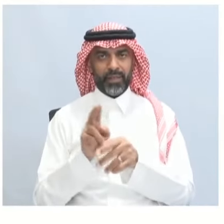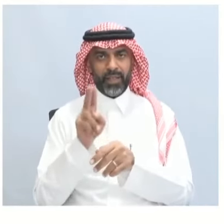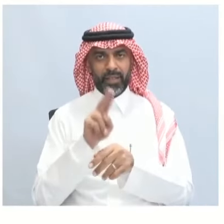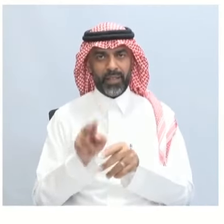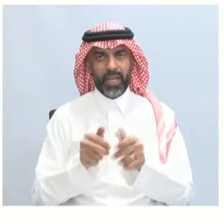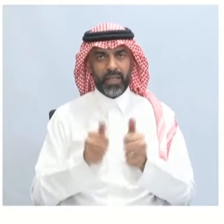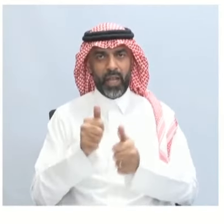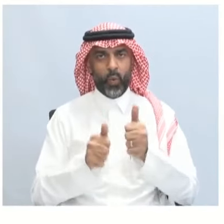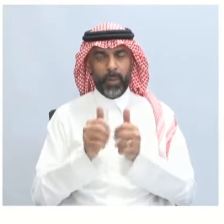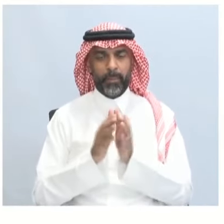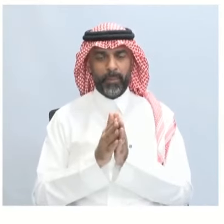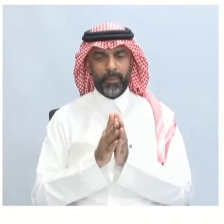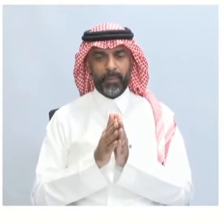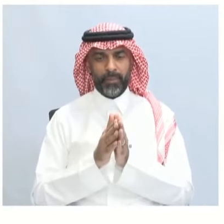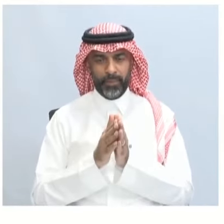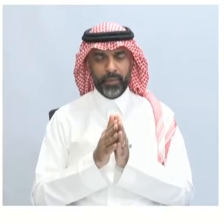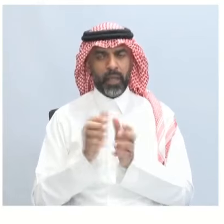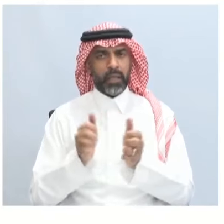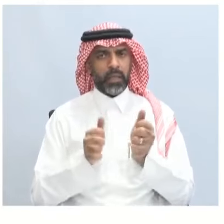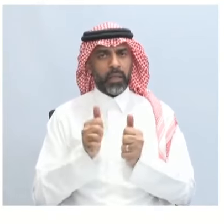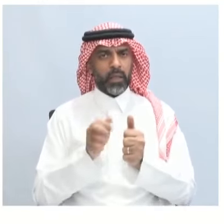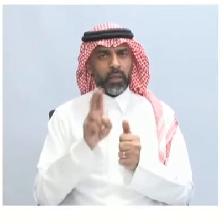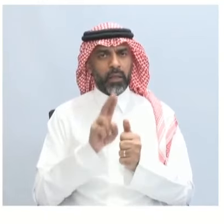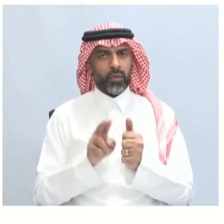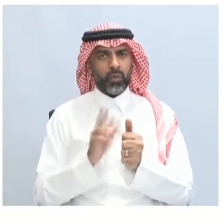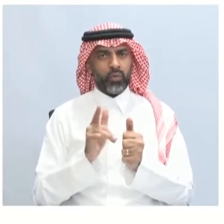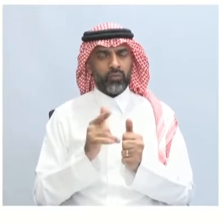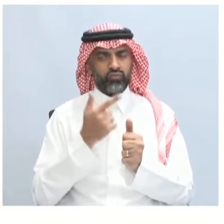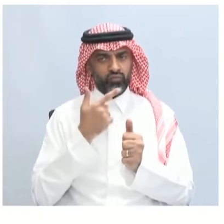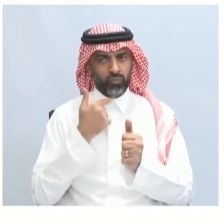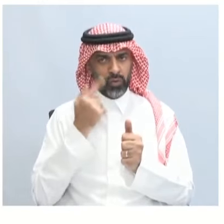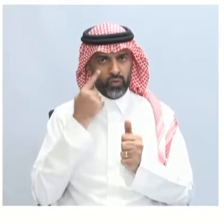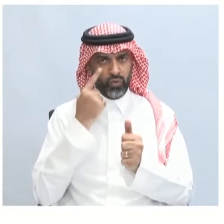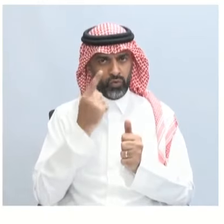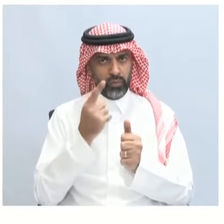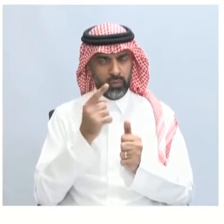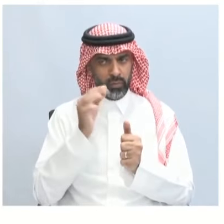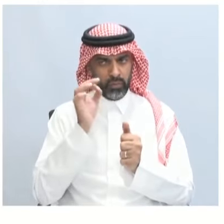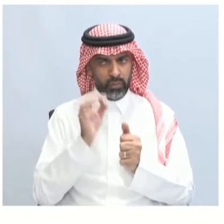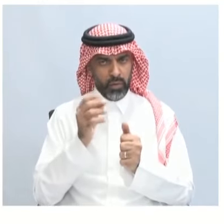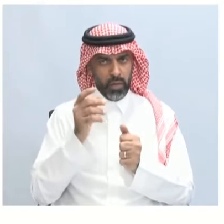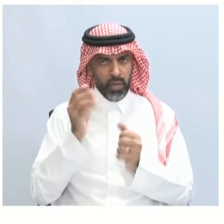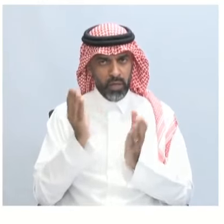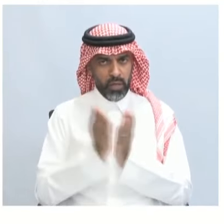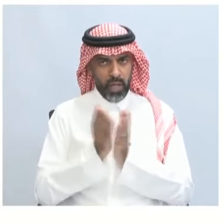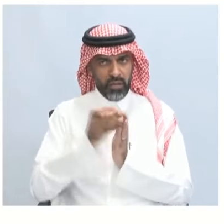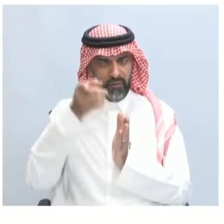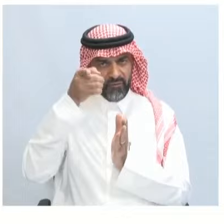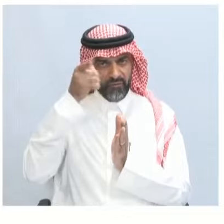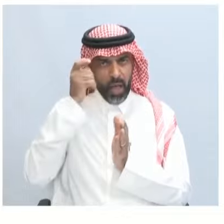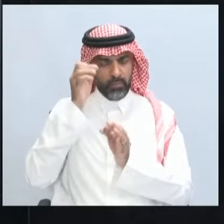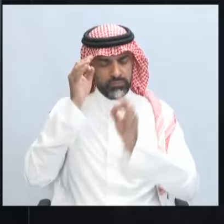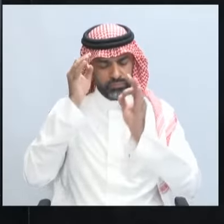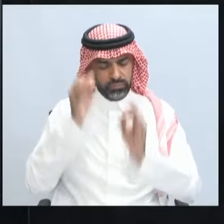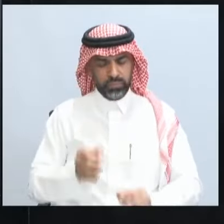اسئله التقويم نهدف من اسئله التقويم نريد تثبيت هذا الدرس في اذهاننا وان نفهم هذا الدرس